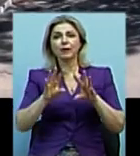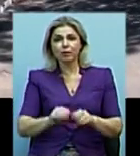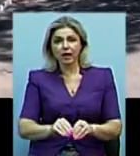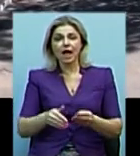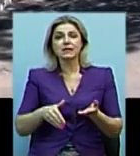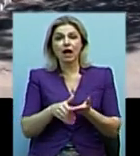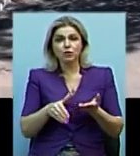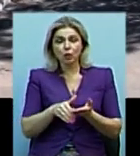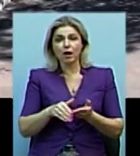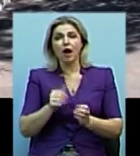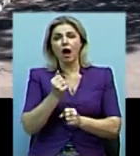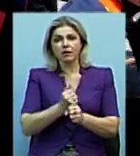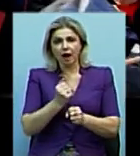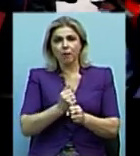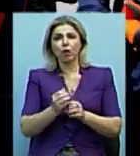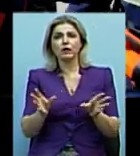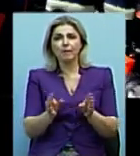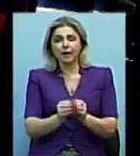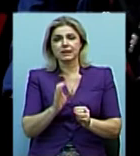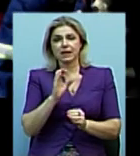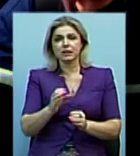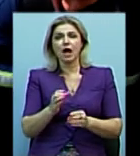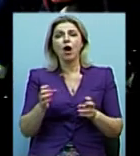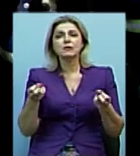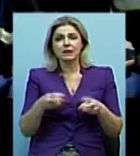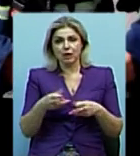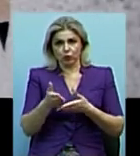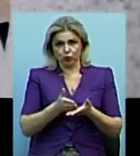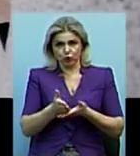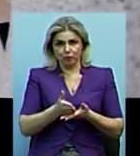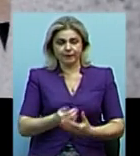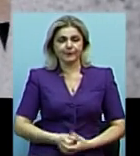засобами, відпрацьовано взаємодію із оперативно-рятувальною службою.